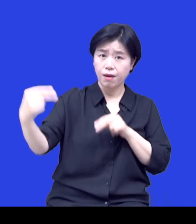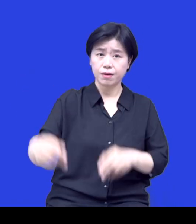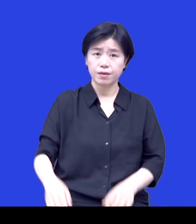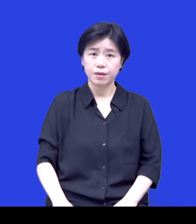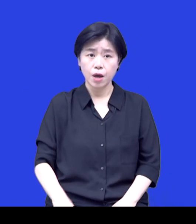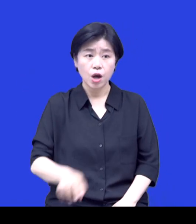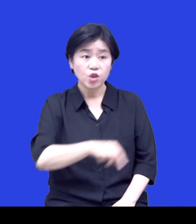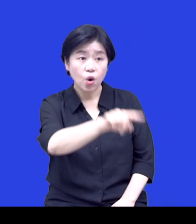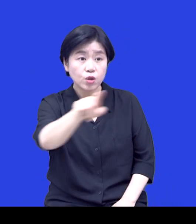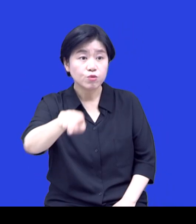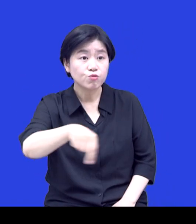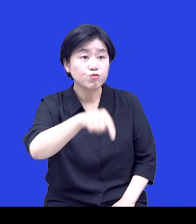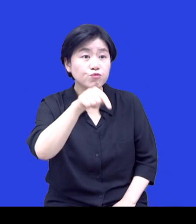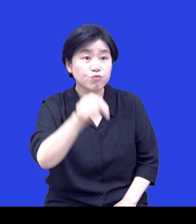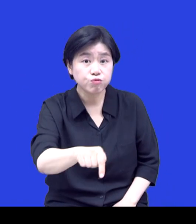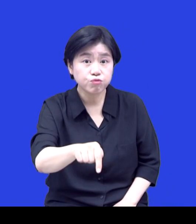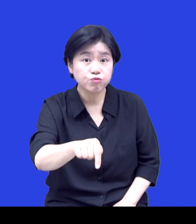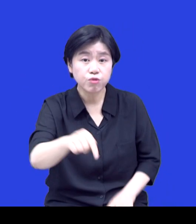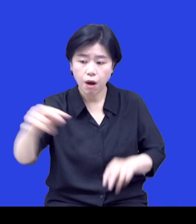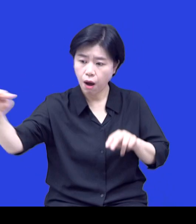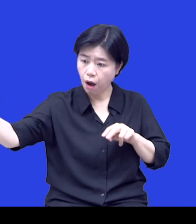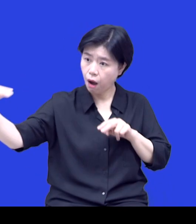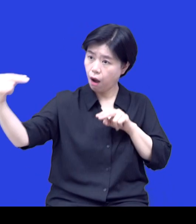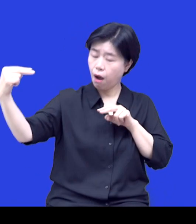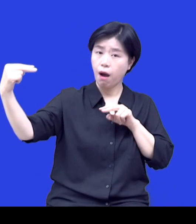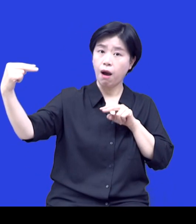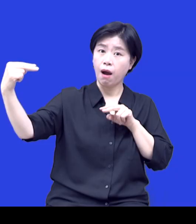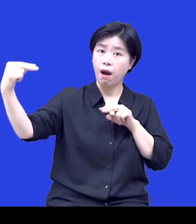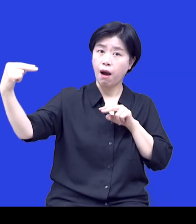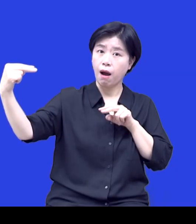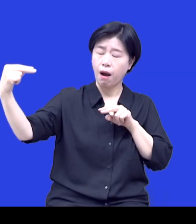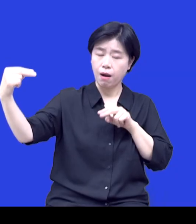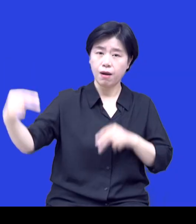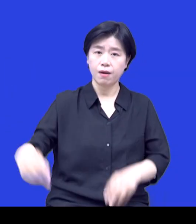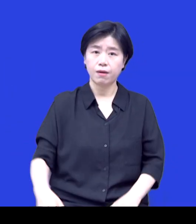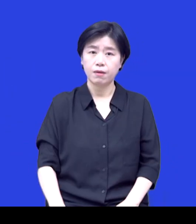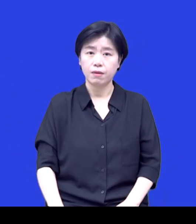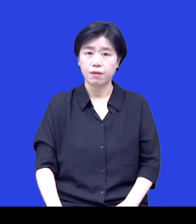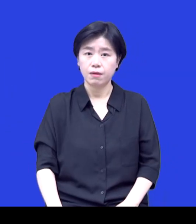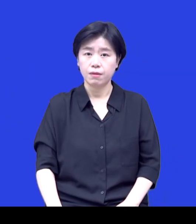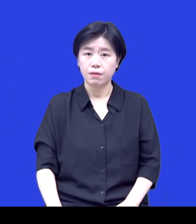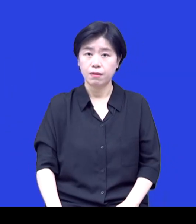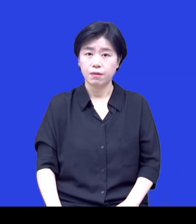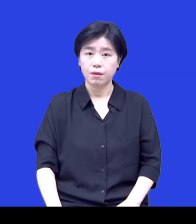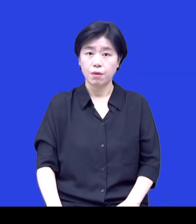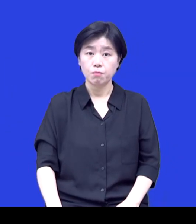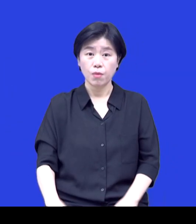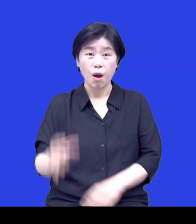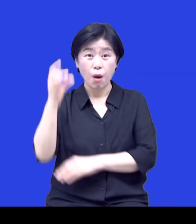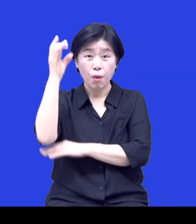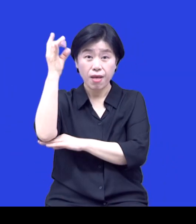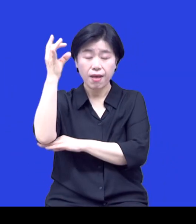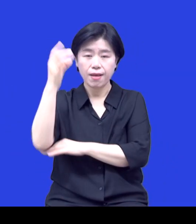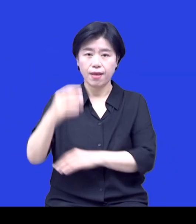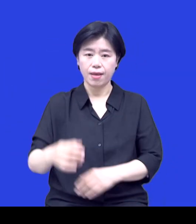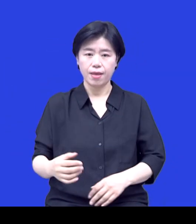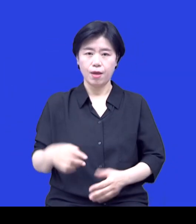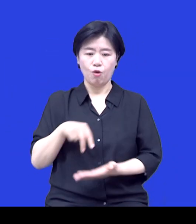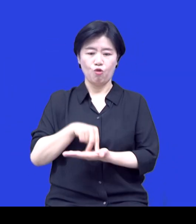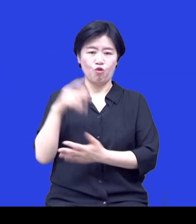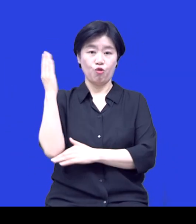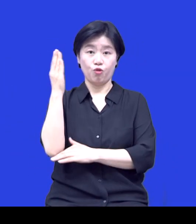하면서 나는 강사가 원래 이렇게 저도 이렇게 돌아야 되는데 그럼요. 계속 이쪽을 보면서 와, 너희들 신기하다. 중에 몇